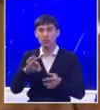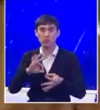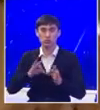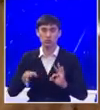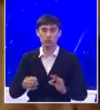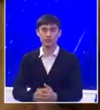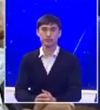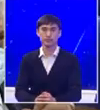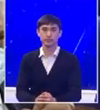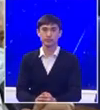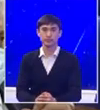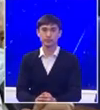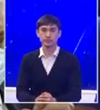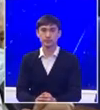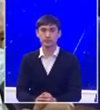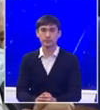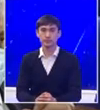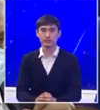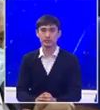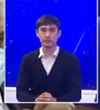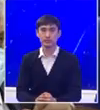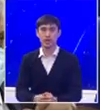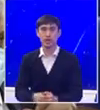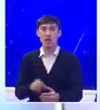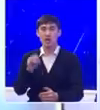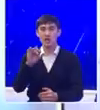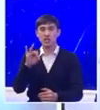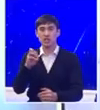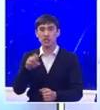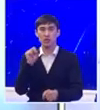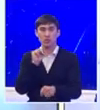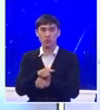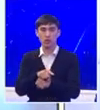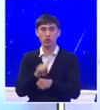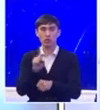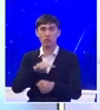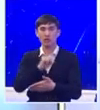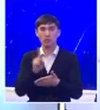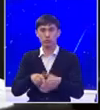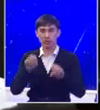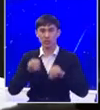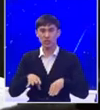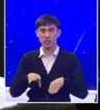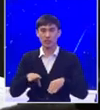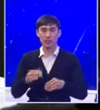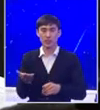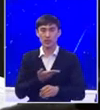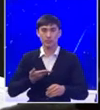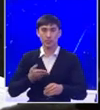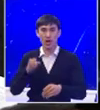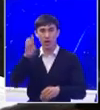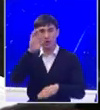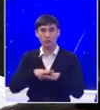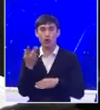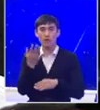затруднительно. Ержан Бакирбаевичу даю поручение, чтобы он этот вопрос решил. Ага. Вам вот таким, сколько